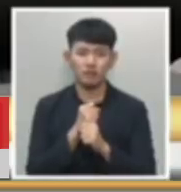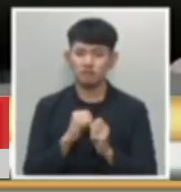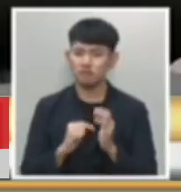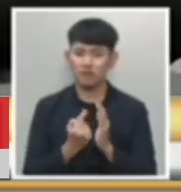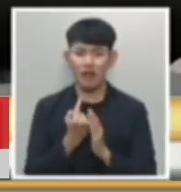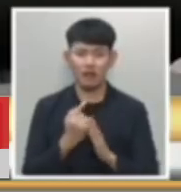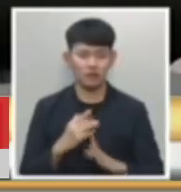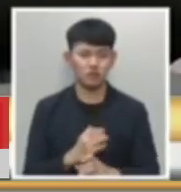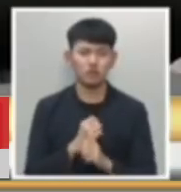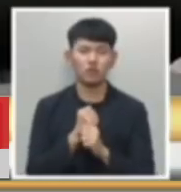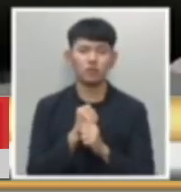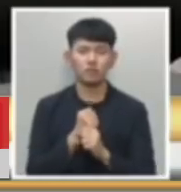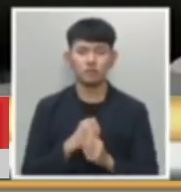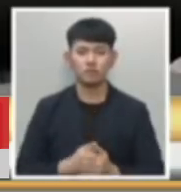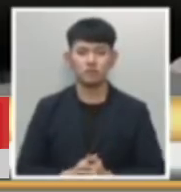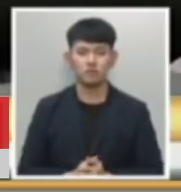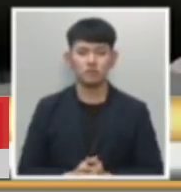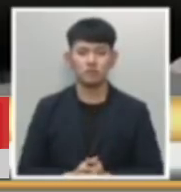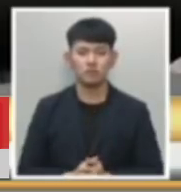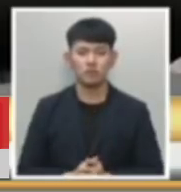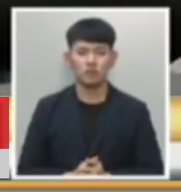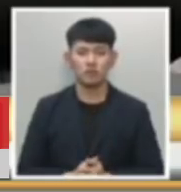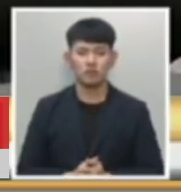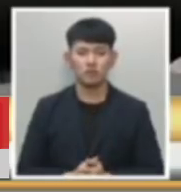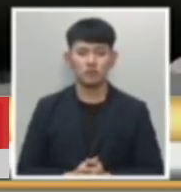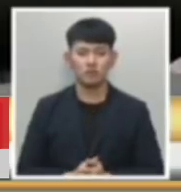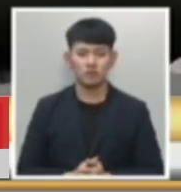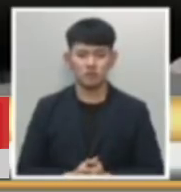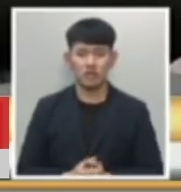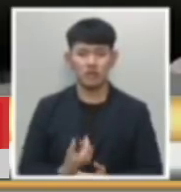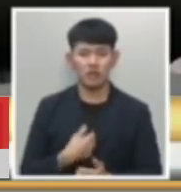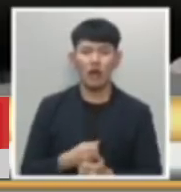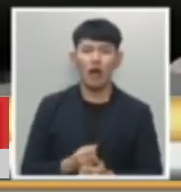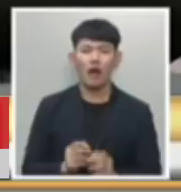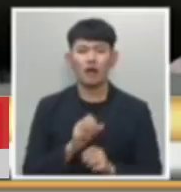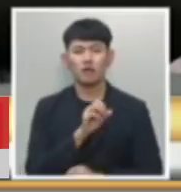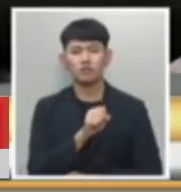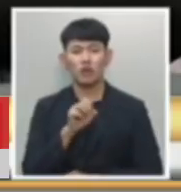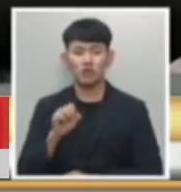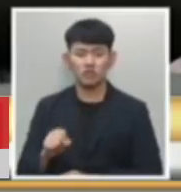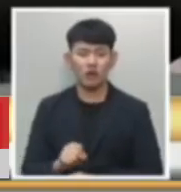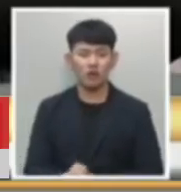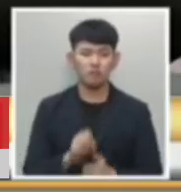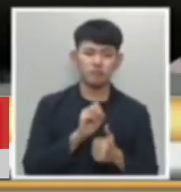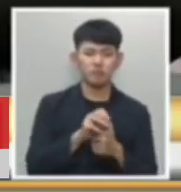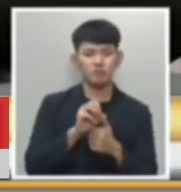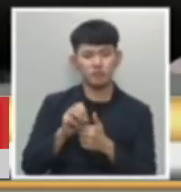กราบเรียนท่านประธานก็คือว่าความเห็นส่วนใหญ่ของเพื่อนสมาชิก